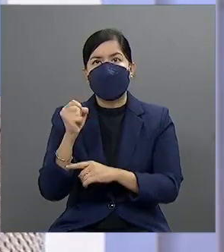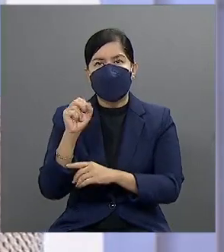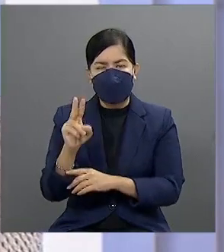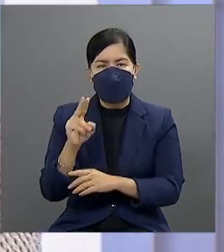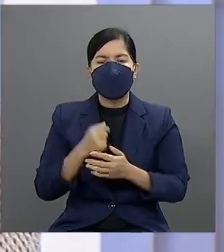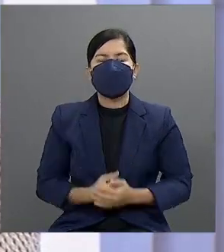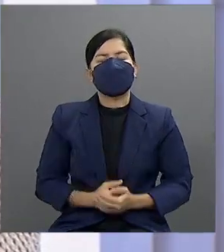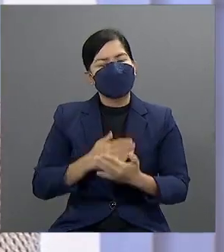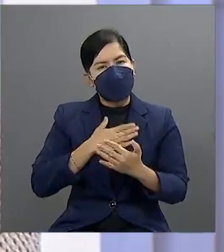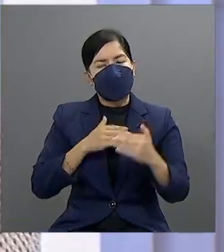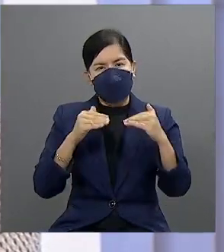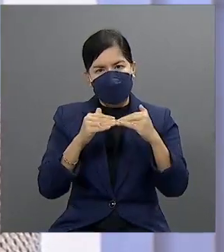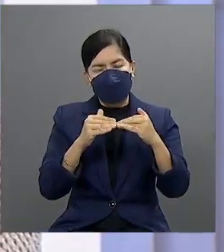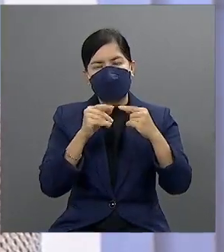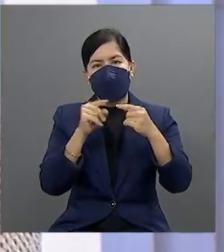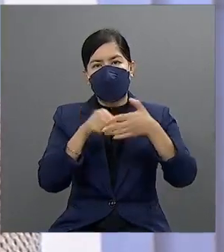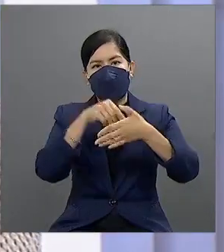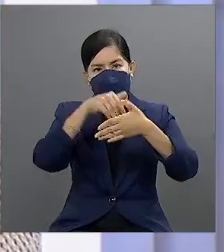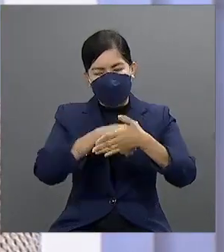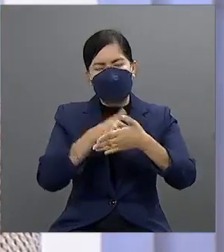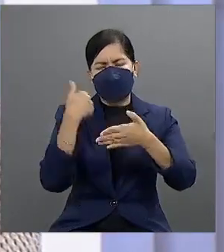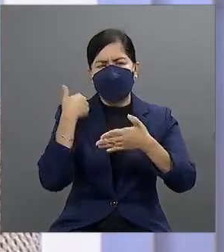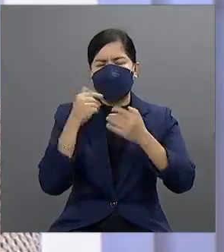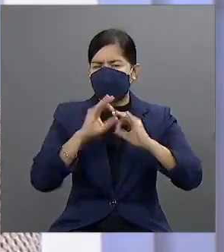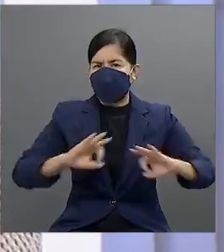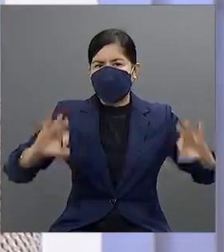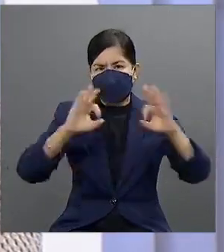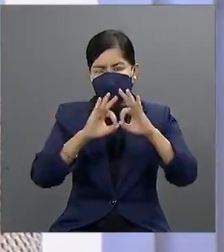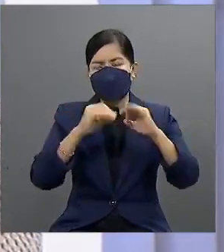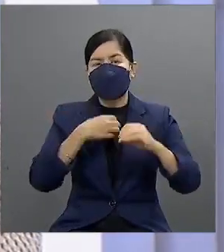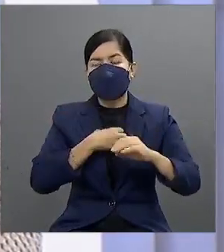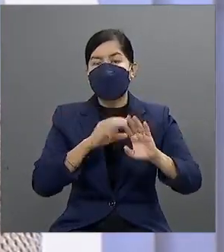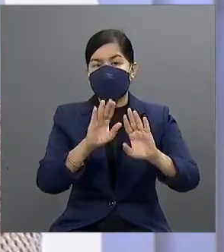เลือกตั้งวิถีใหม่ปลอดภัยแล้วก็อย่าลืมไปใช้สิทธิ์กันวันอาทิตย์นี้ด้วยค่ะ เอาล่ะแล้วครับ